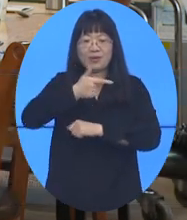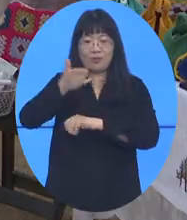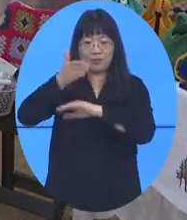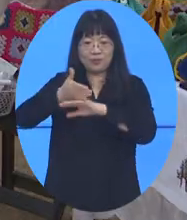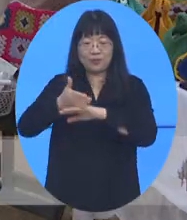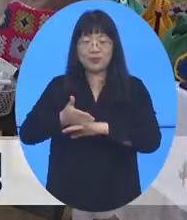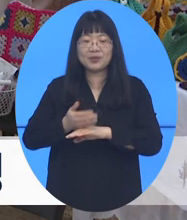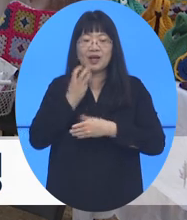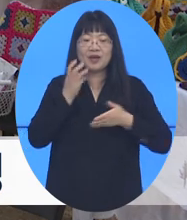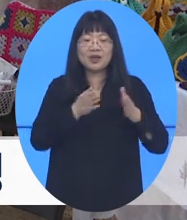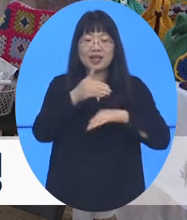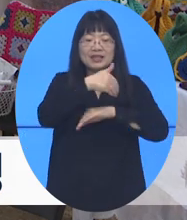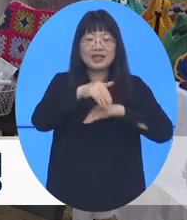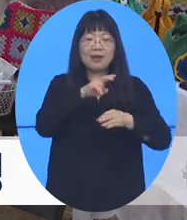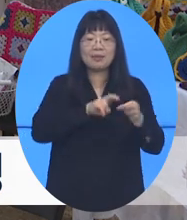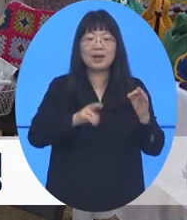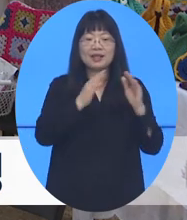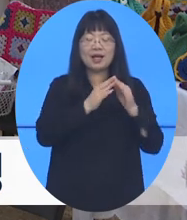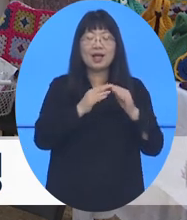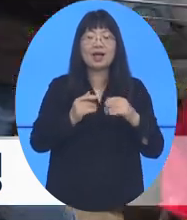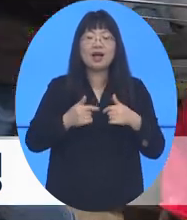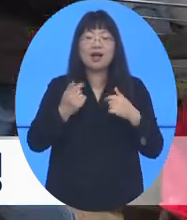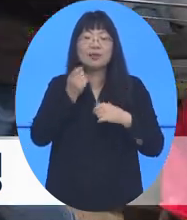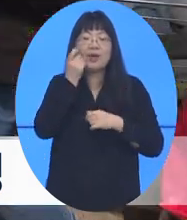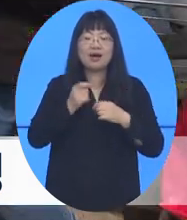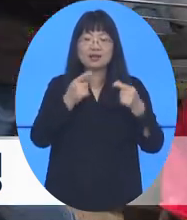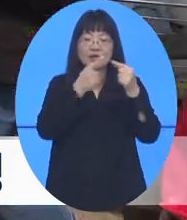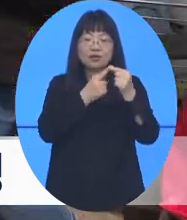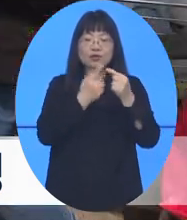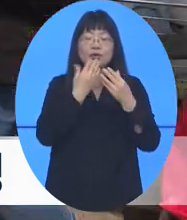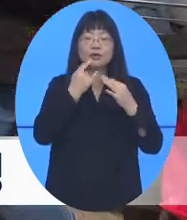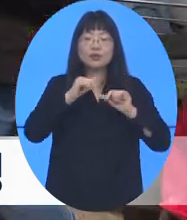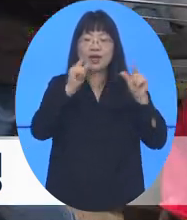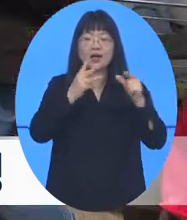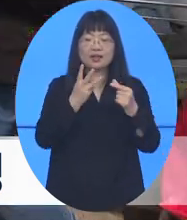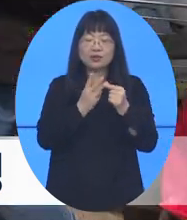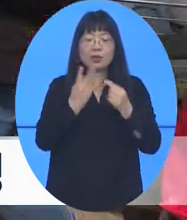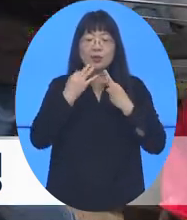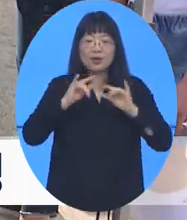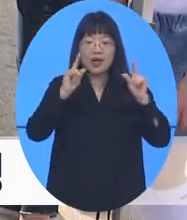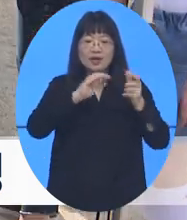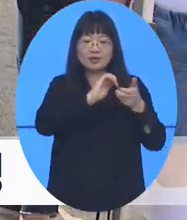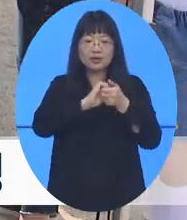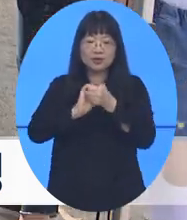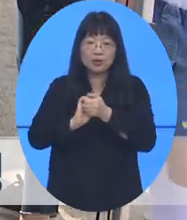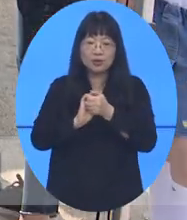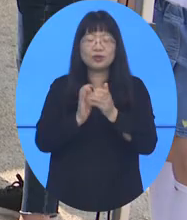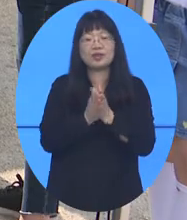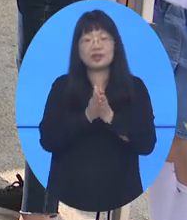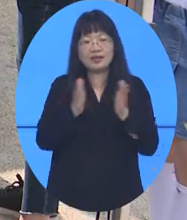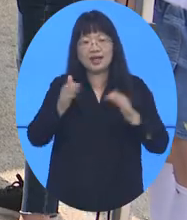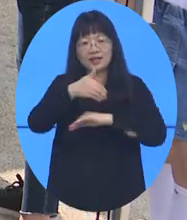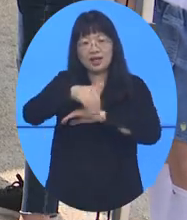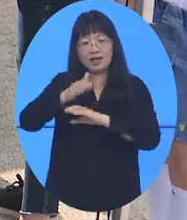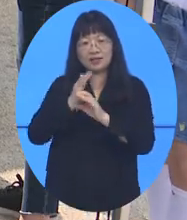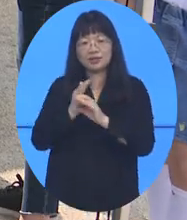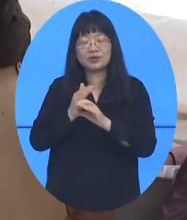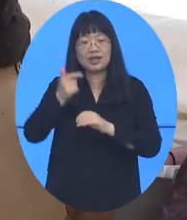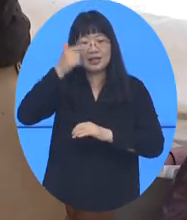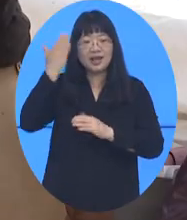감사드려요. 도는 경기 기회마켓을 매월 첫째 주 주말과 셋째 주 토요일에 정기적으로 운영한다는